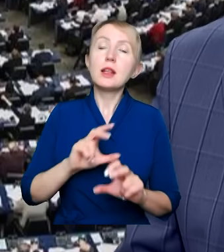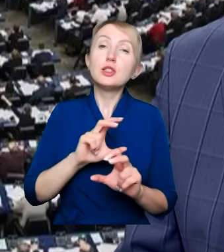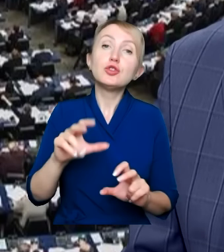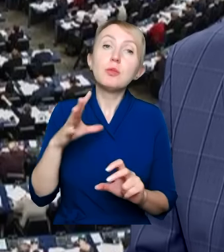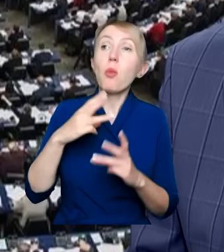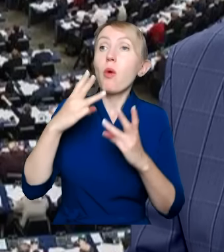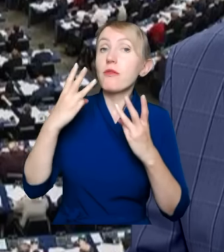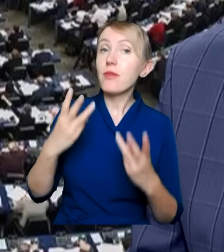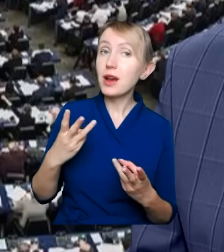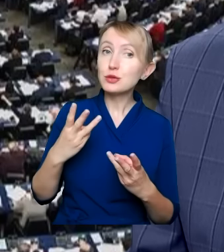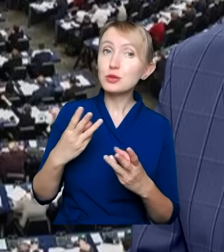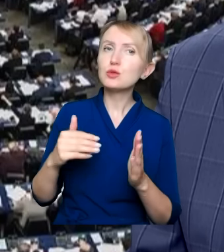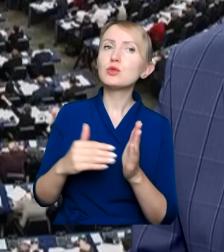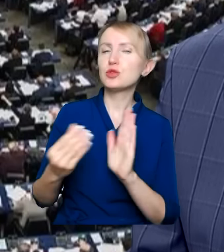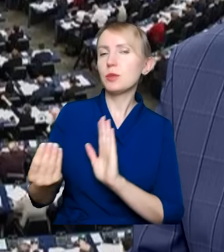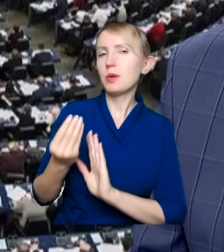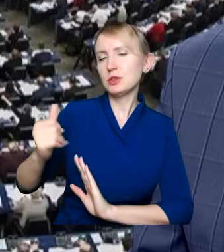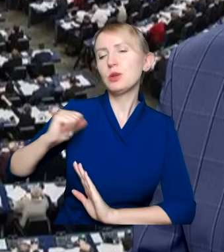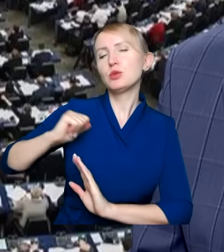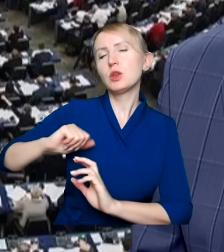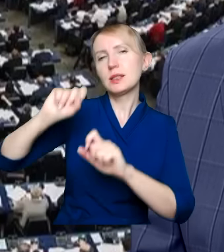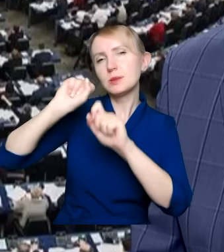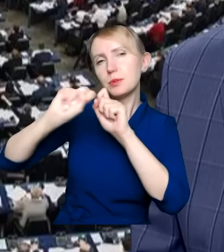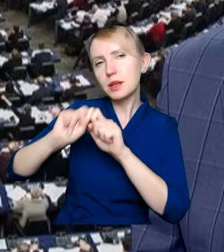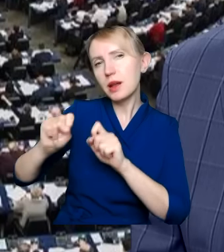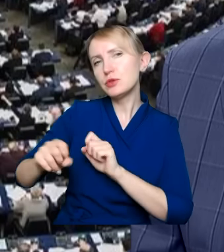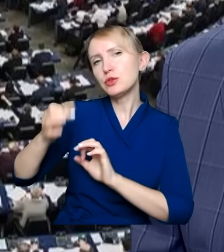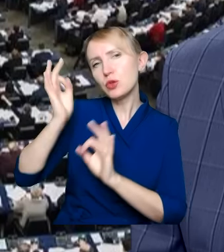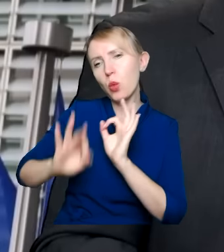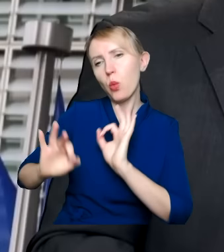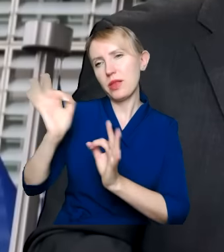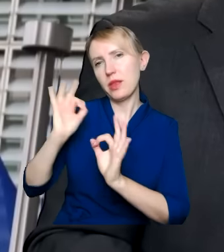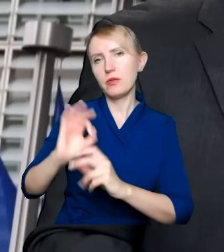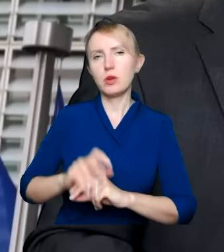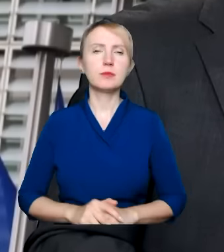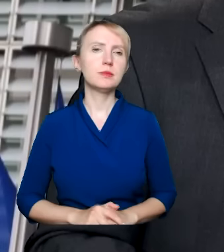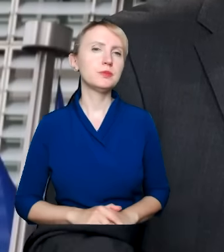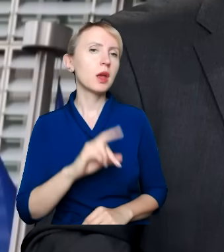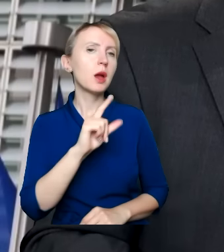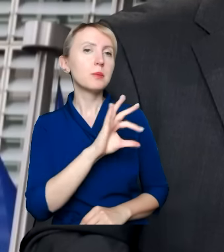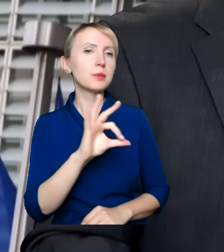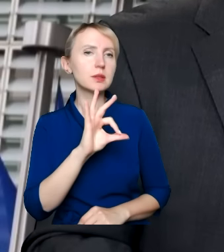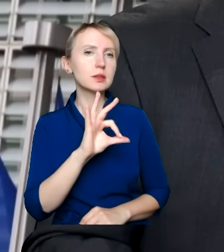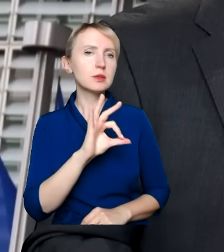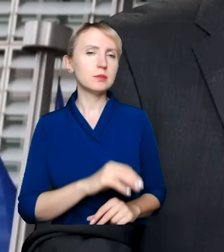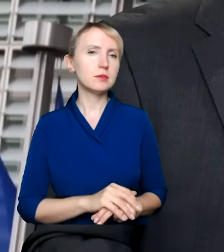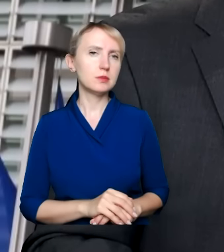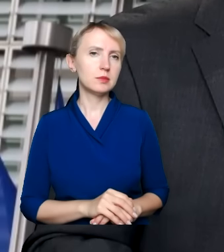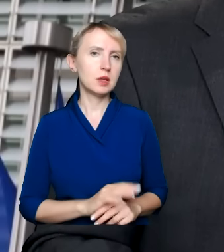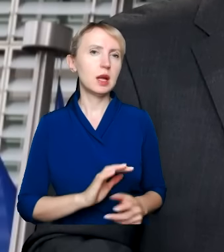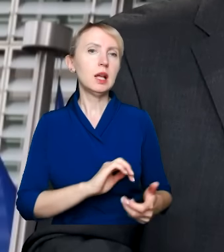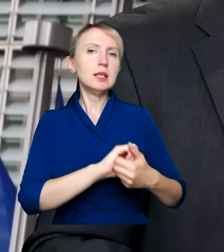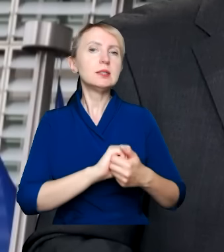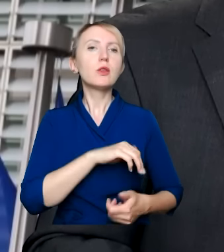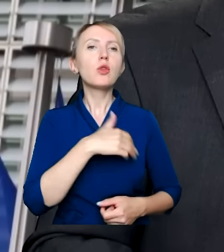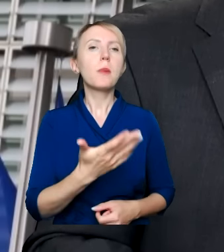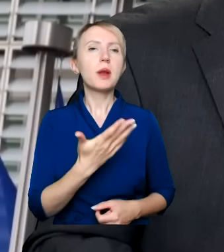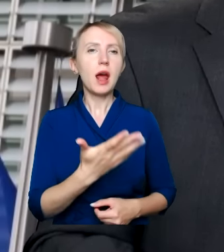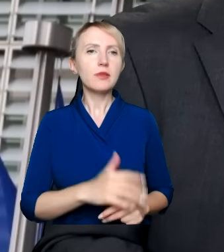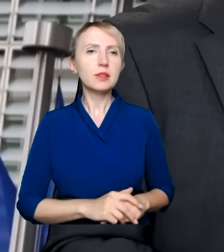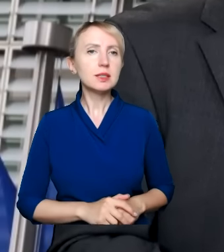należałoby jeszcze zweryfikować konkretnymi danymi empirycznymi Prawo i Sprawiedliwość czy szerzej mówiąc zjednoczona prawica